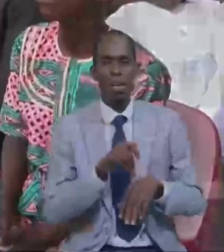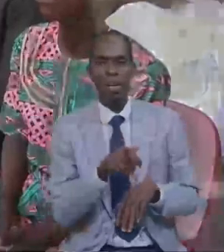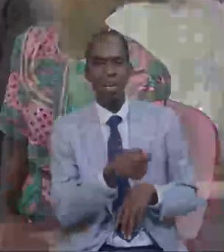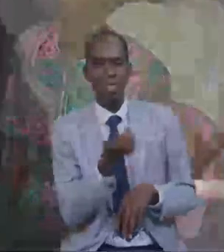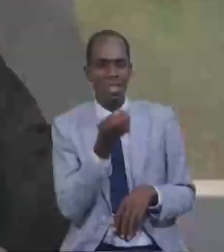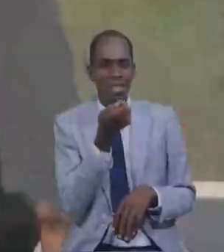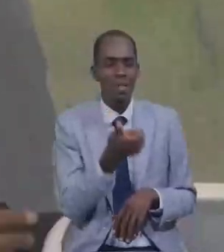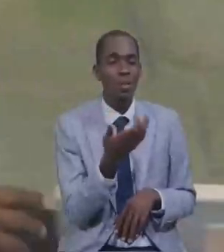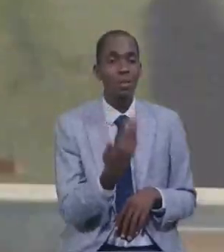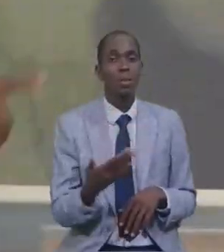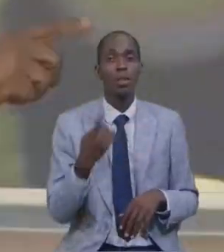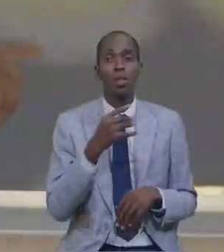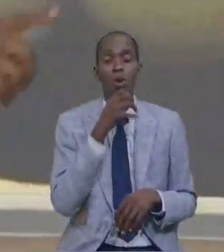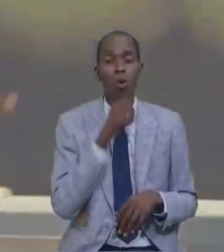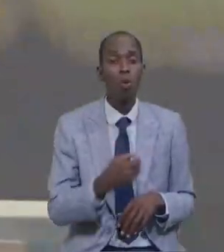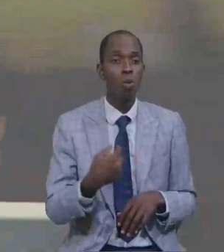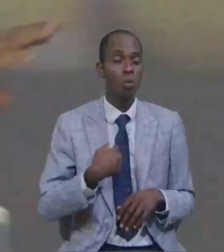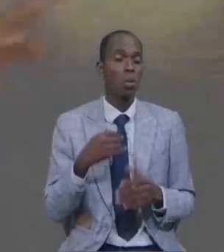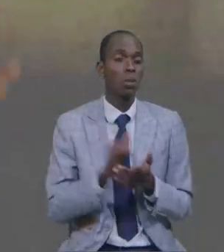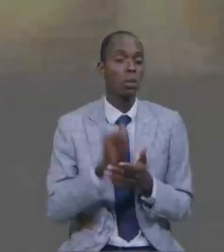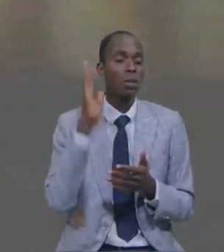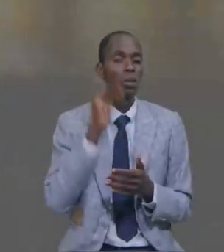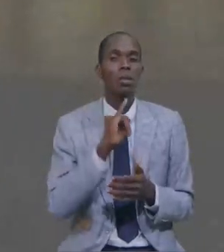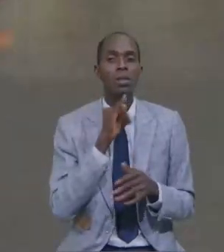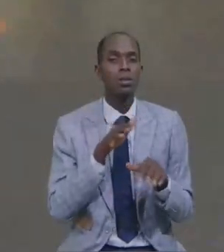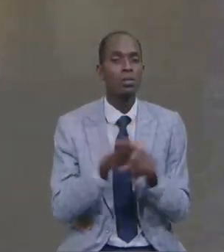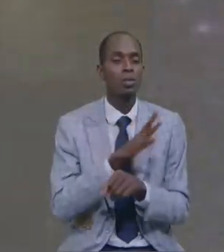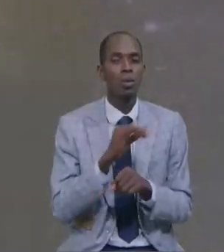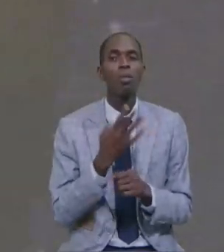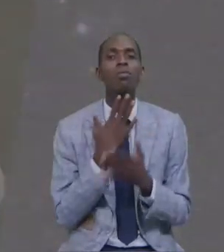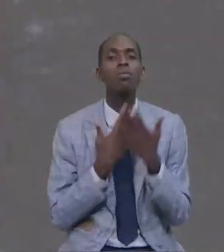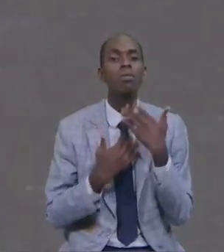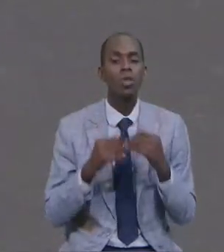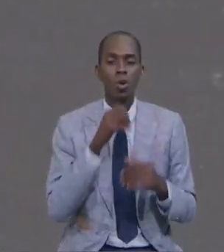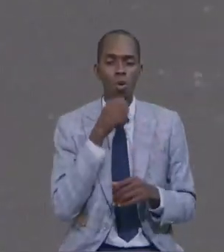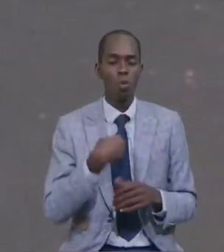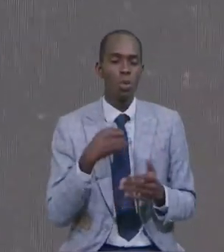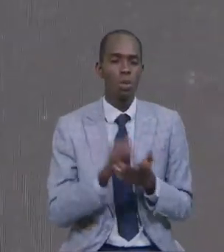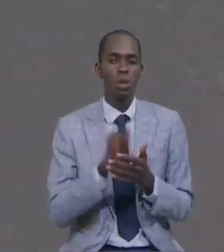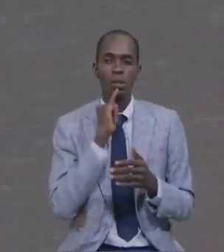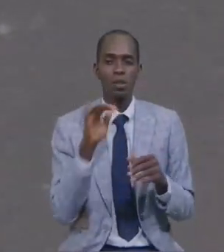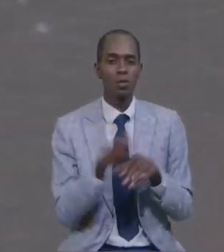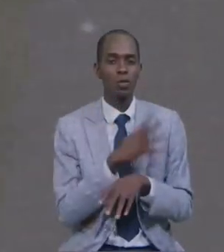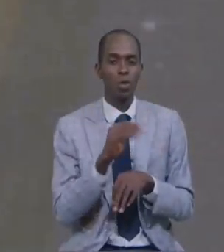qui est traditionnel, l'ancien moi qui est partout,